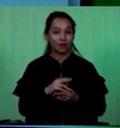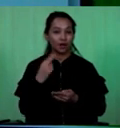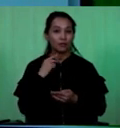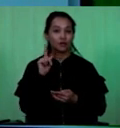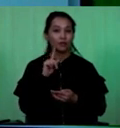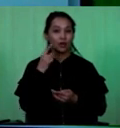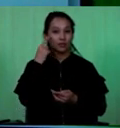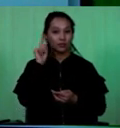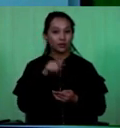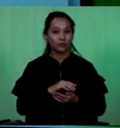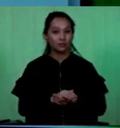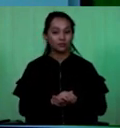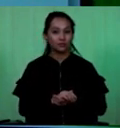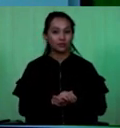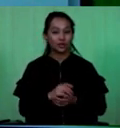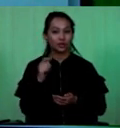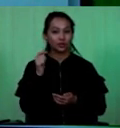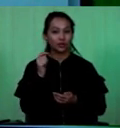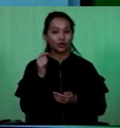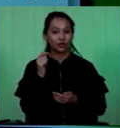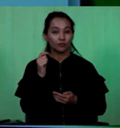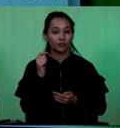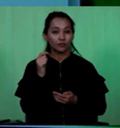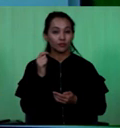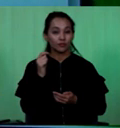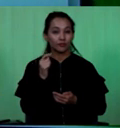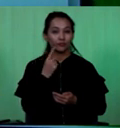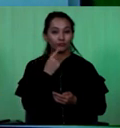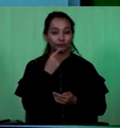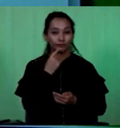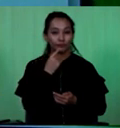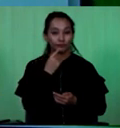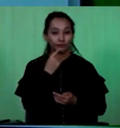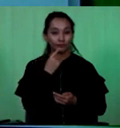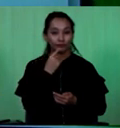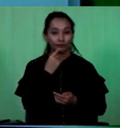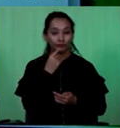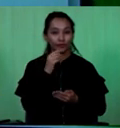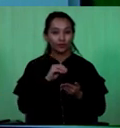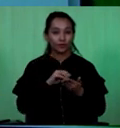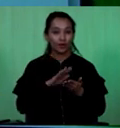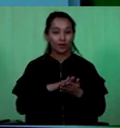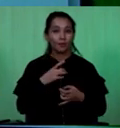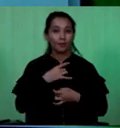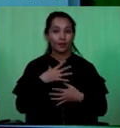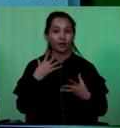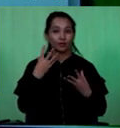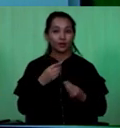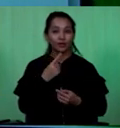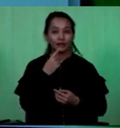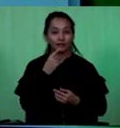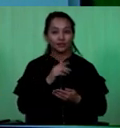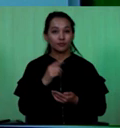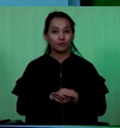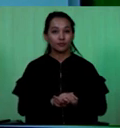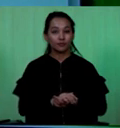ifodalaydi? Yakshanba kunlari qizil rangda beriladi, hamda bayram kunlarimiz ham qizil rangda